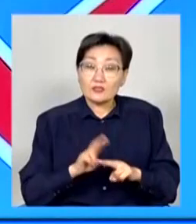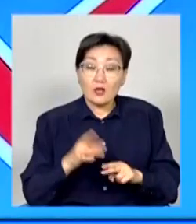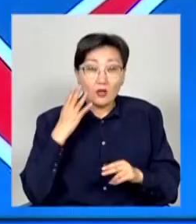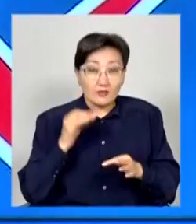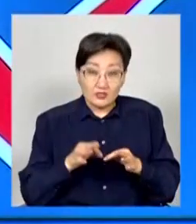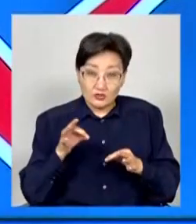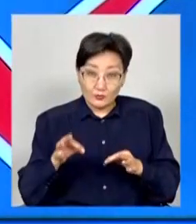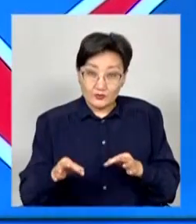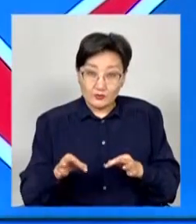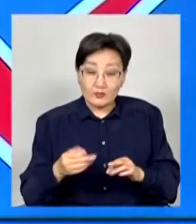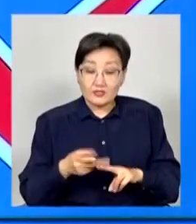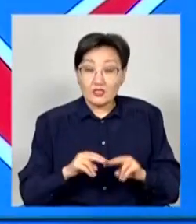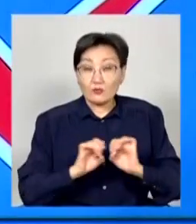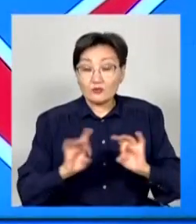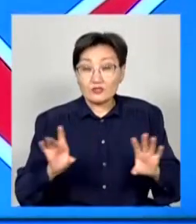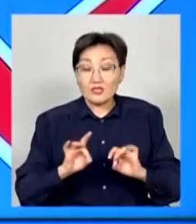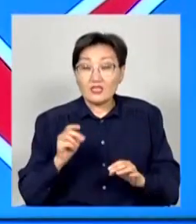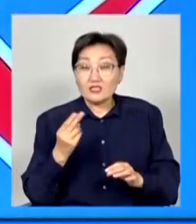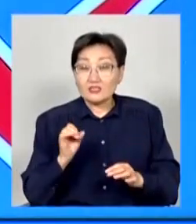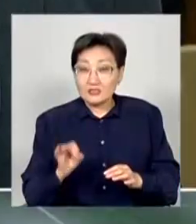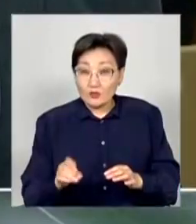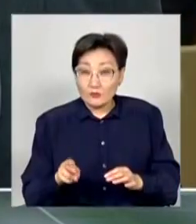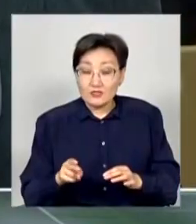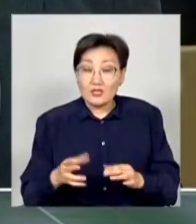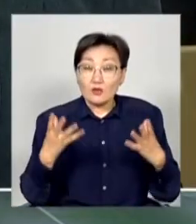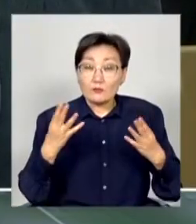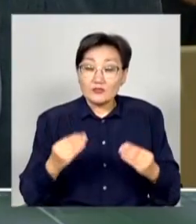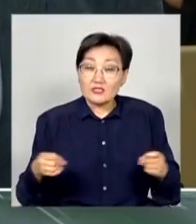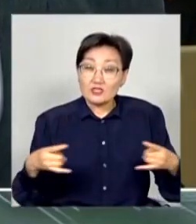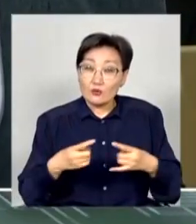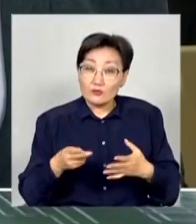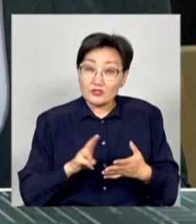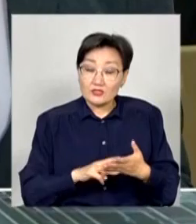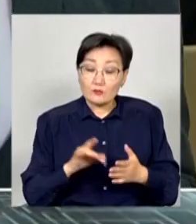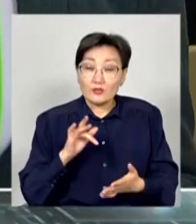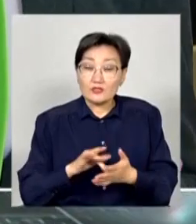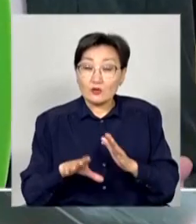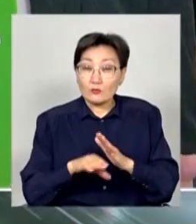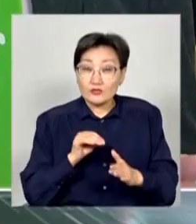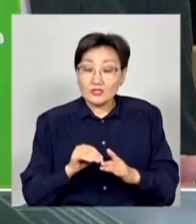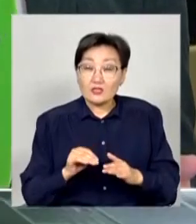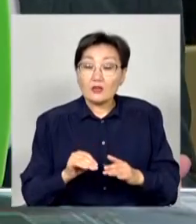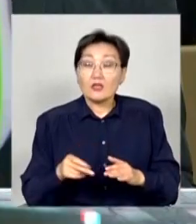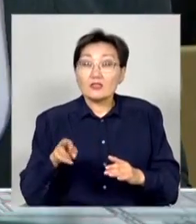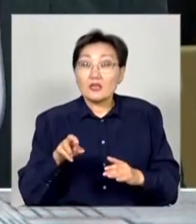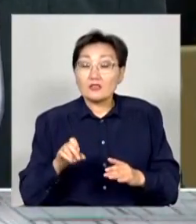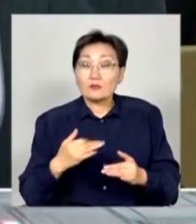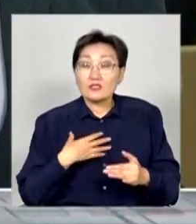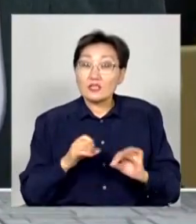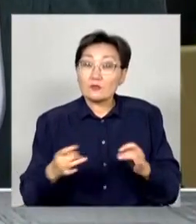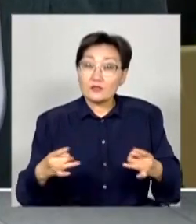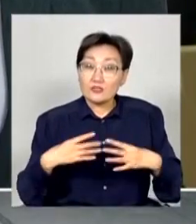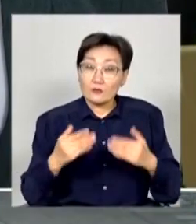Алматинской области. Об этом рассказали в ЦИК. Сегодня весь день с нами на прямой связи из Центра избиркома Даля Насипова. Она